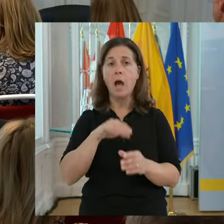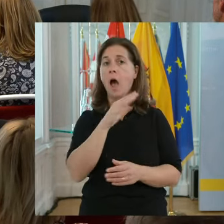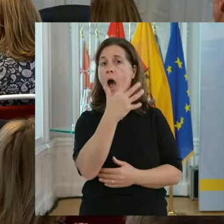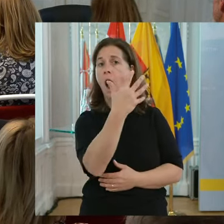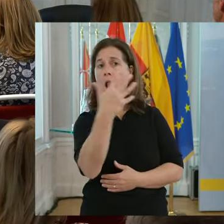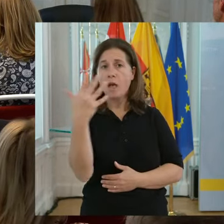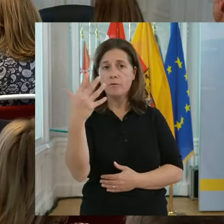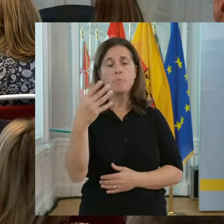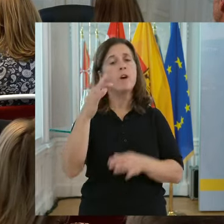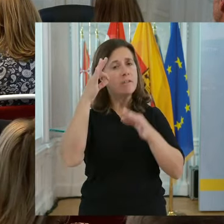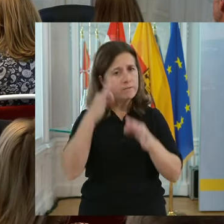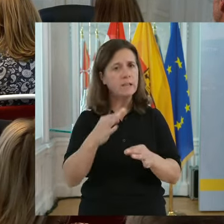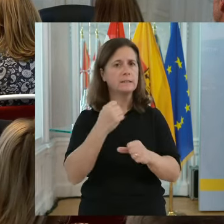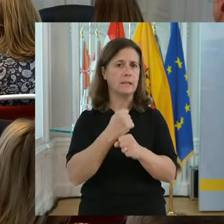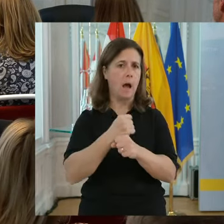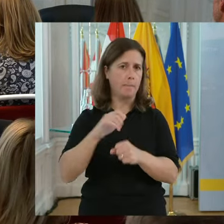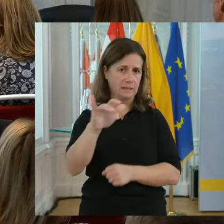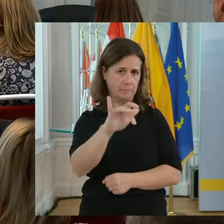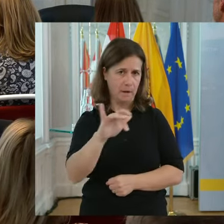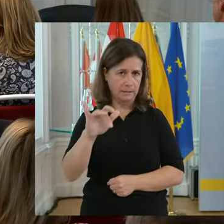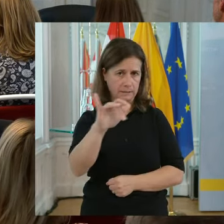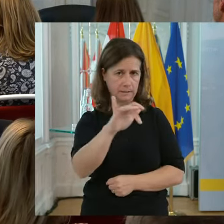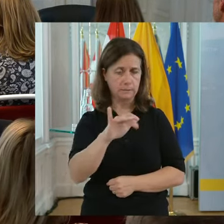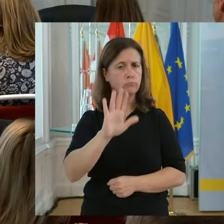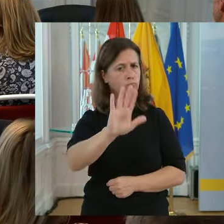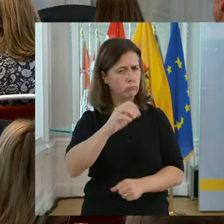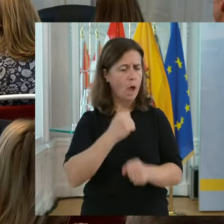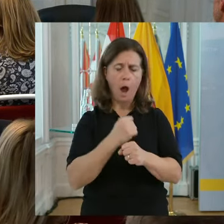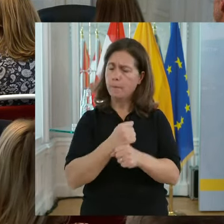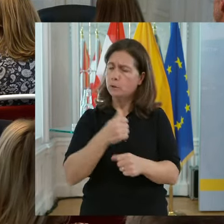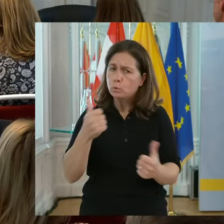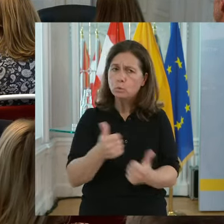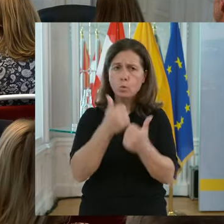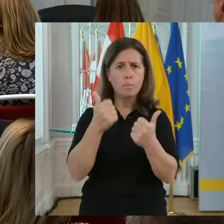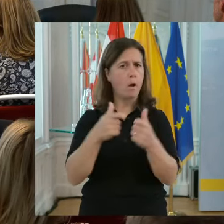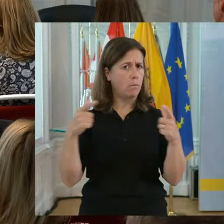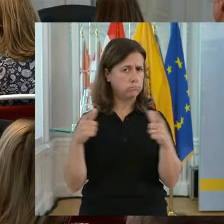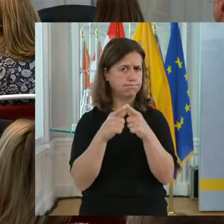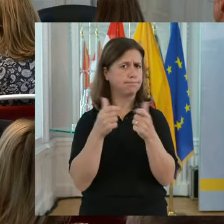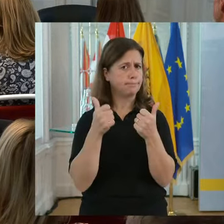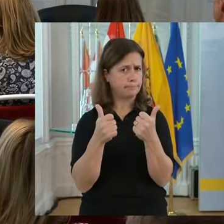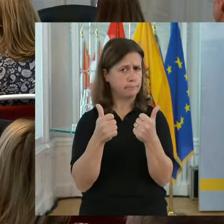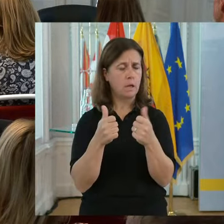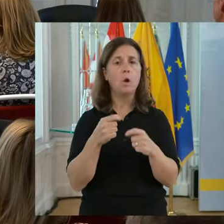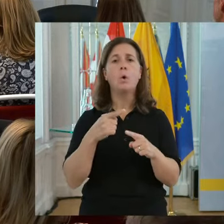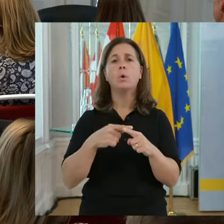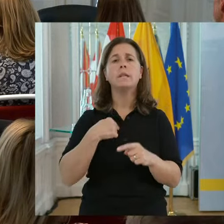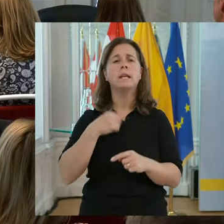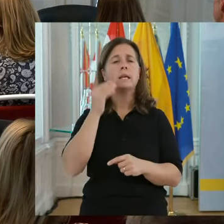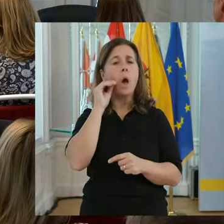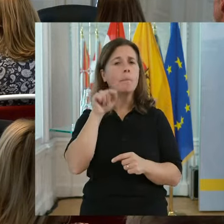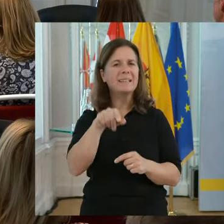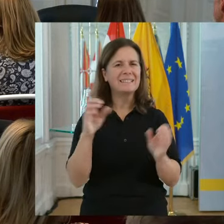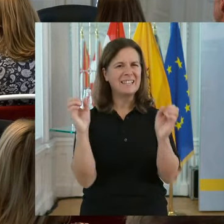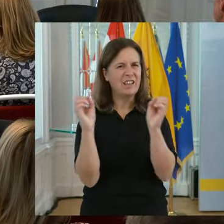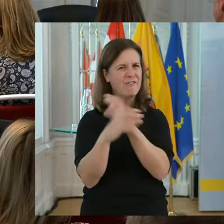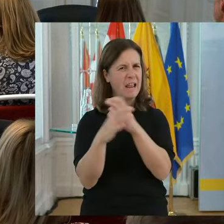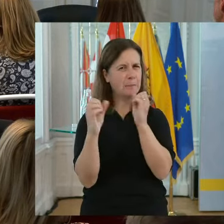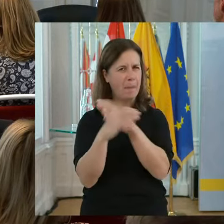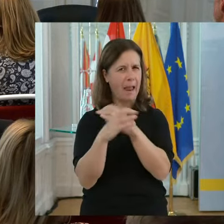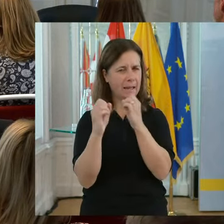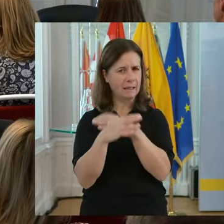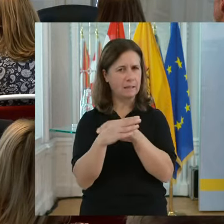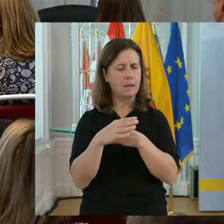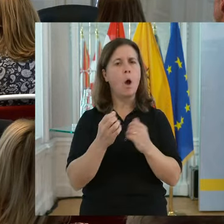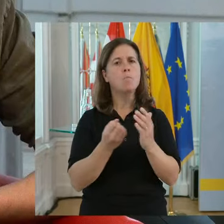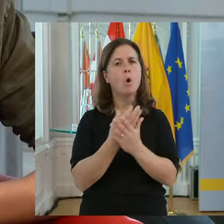haben einen festen Arbeitsplatz, machen ihre Arbeit super. Und ich glaube, allein dieses Feedback selbst als